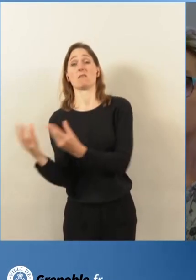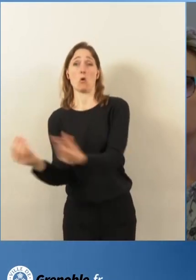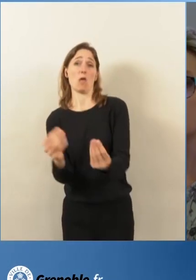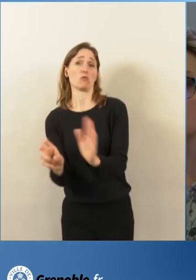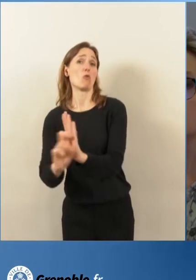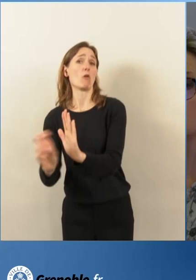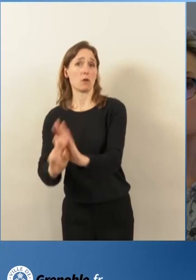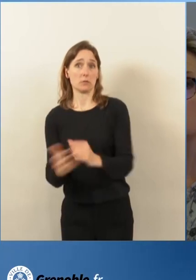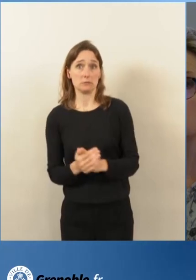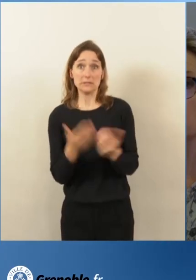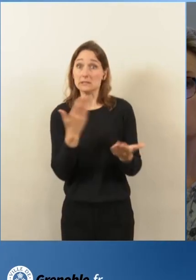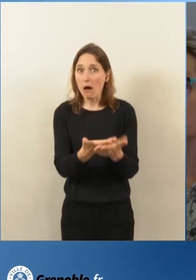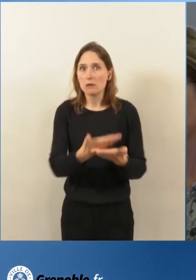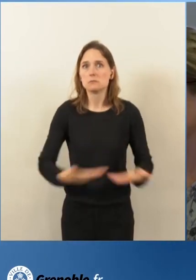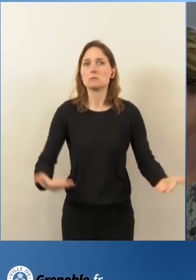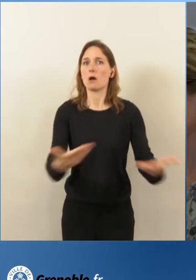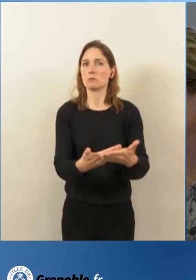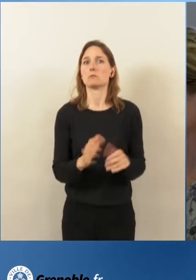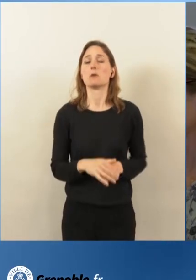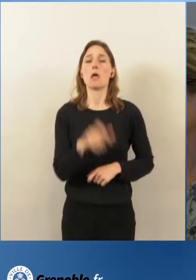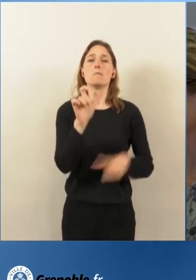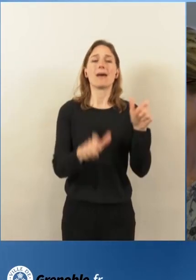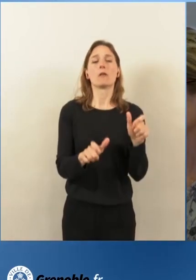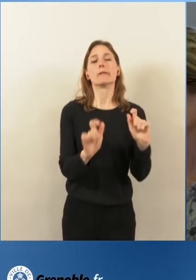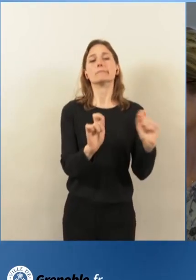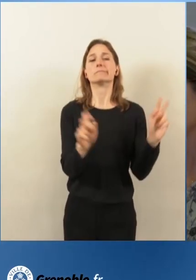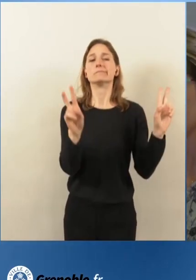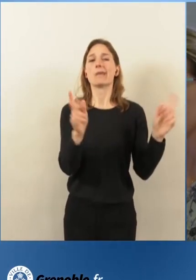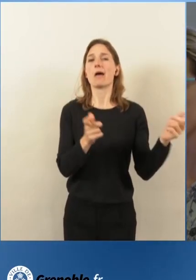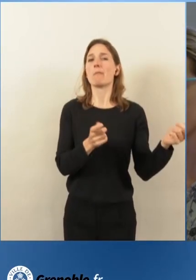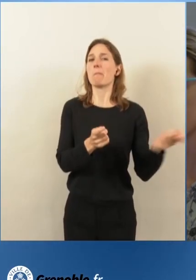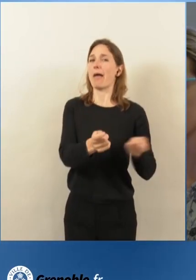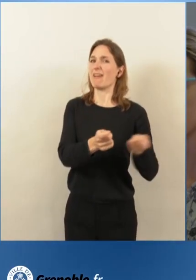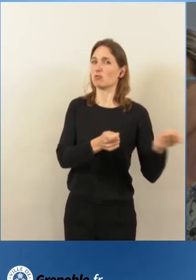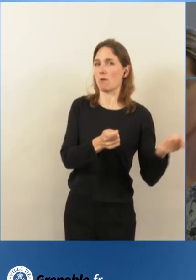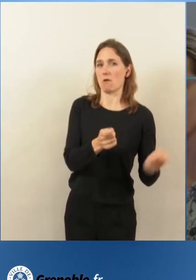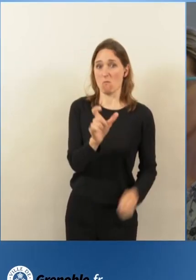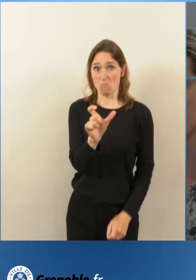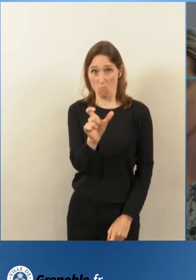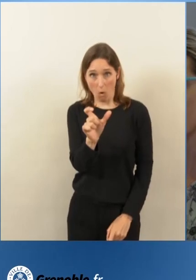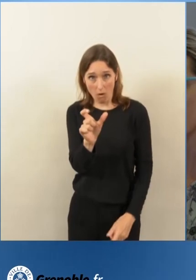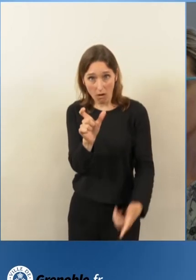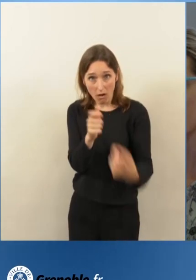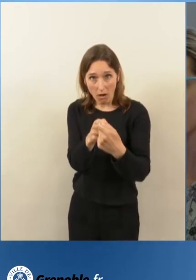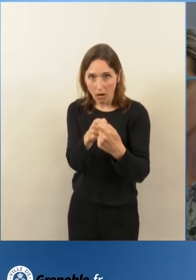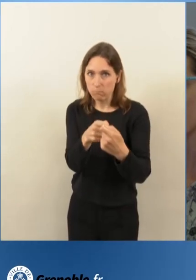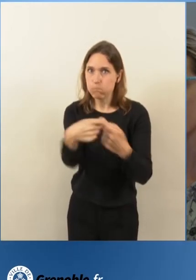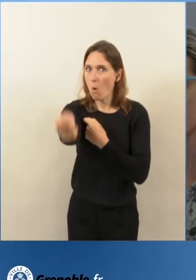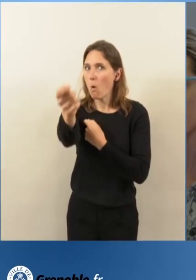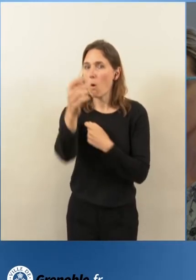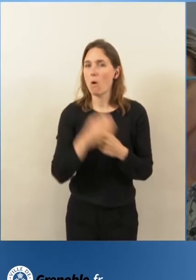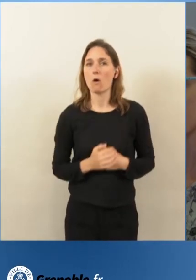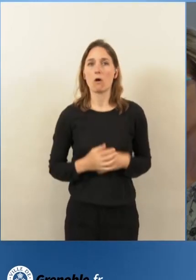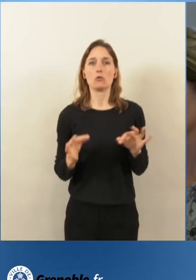ça la situation certains ont parlé de management j'avoue que c'est pas un mot un mot qui vous convient alors à nous chaque gobian